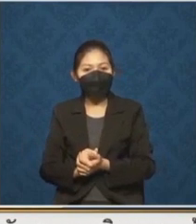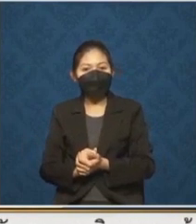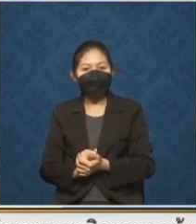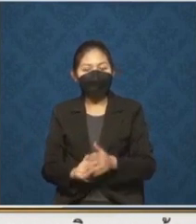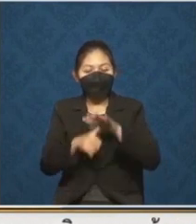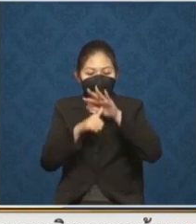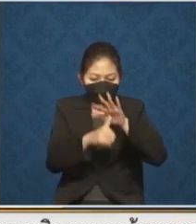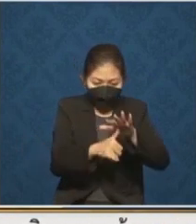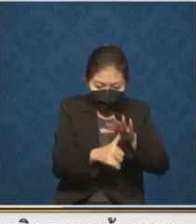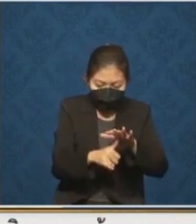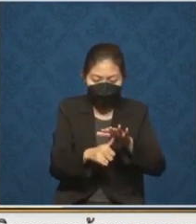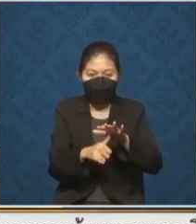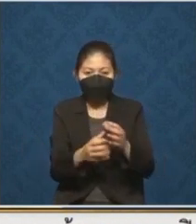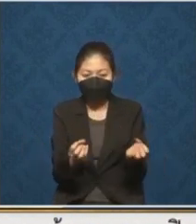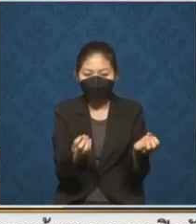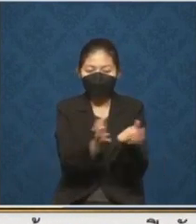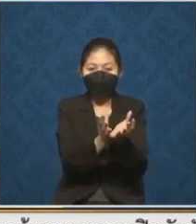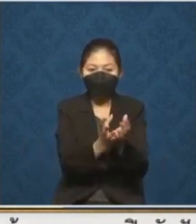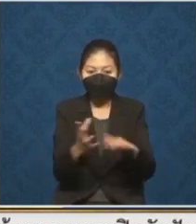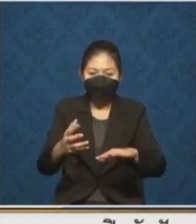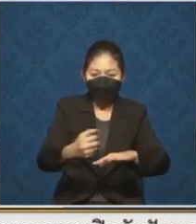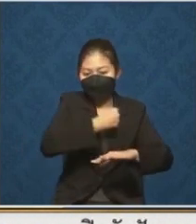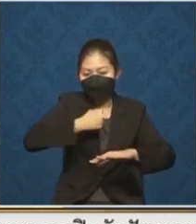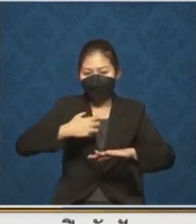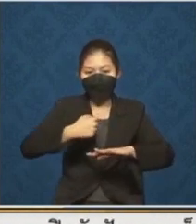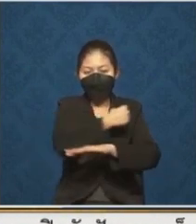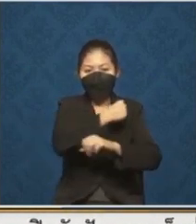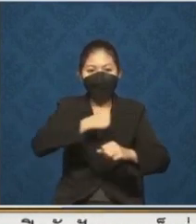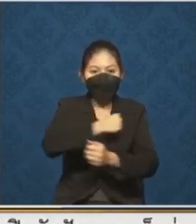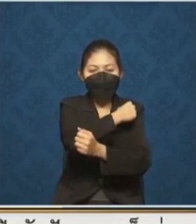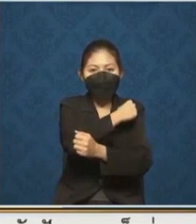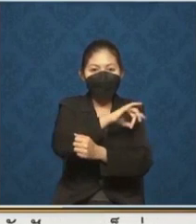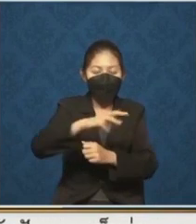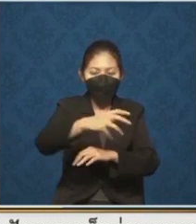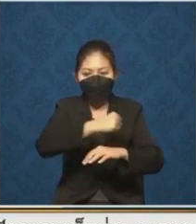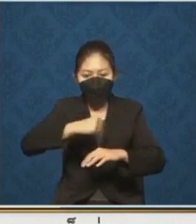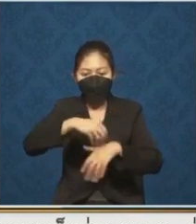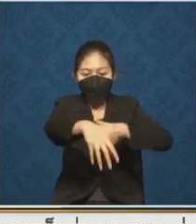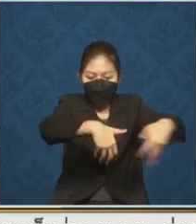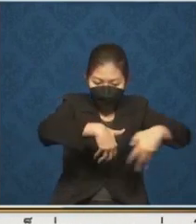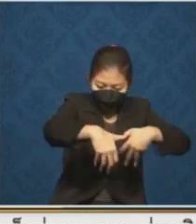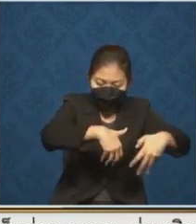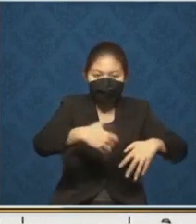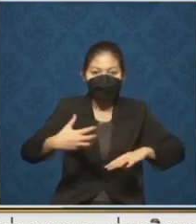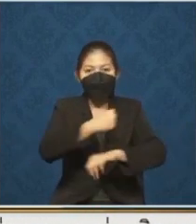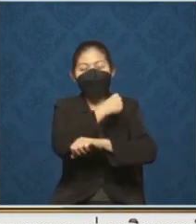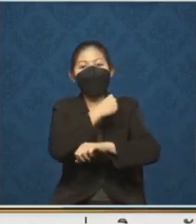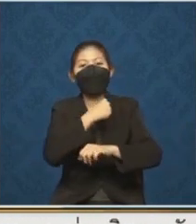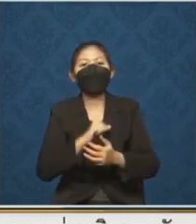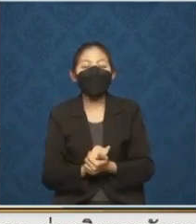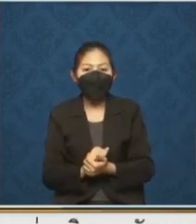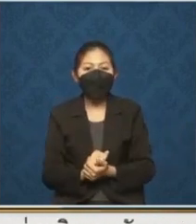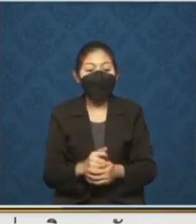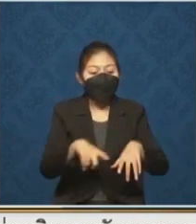ด ไปลุกล้ำ หรอไปแย่งชิงเอาที่ดินของประชาชนที่เข้าอยู่ตาม